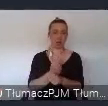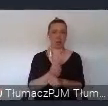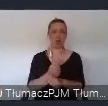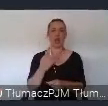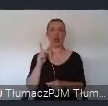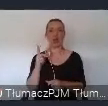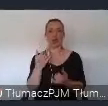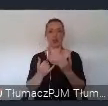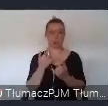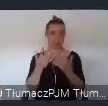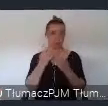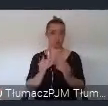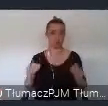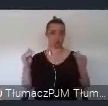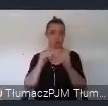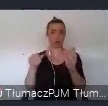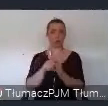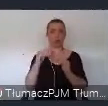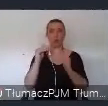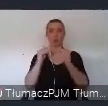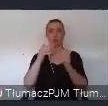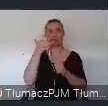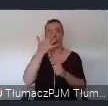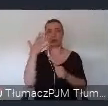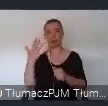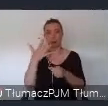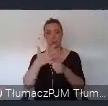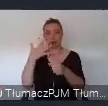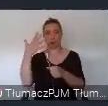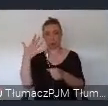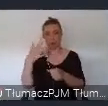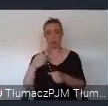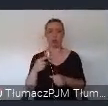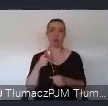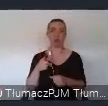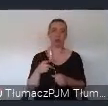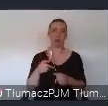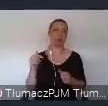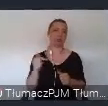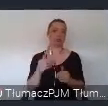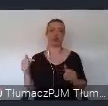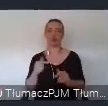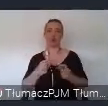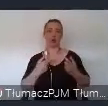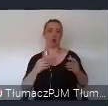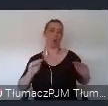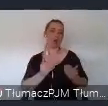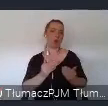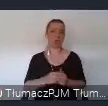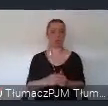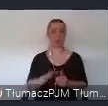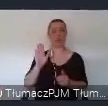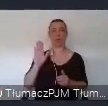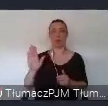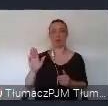na pewno jakby życie instalacji węglowych jest w tej chwili już na pewno ograniczone. Więc mamy tutaj